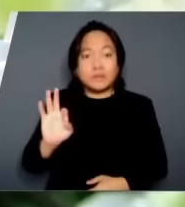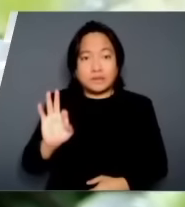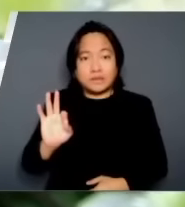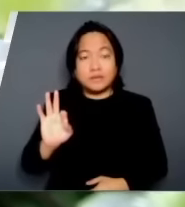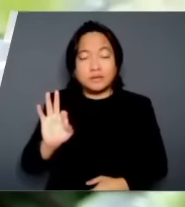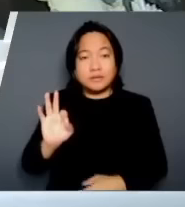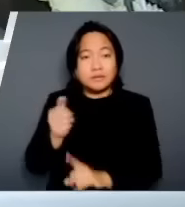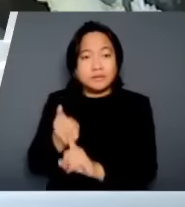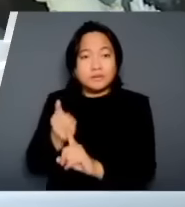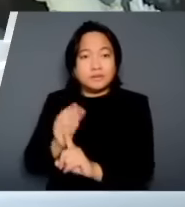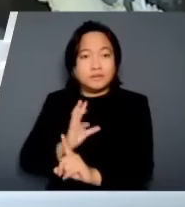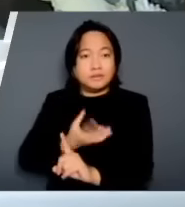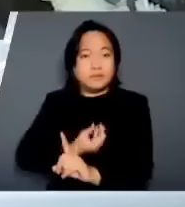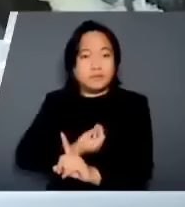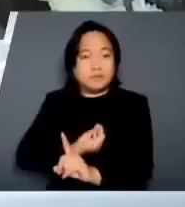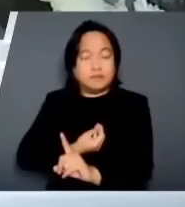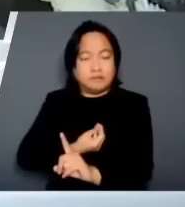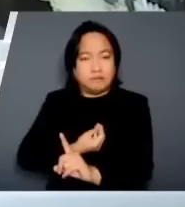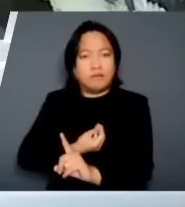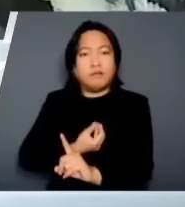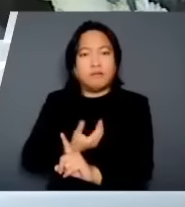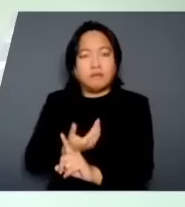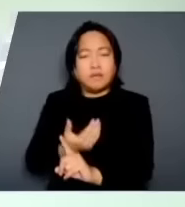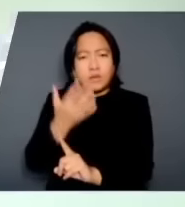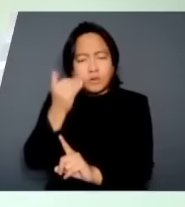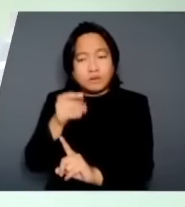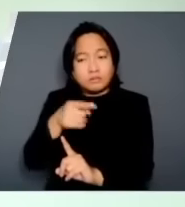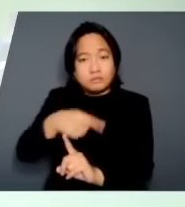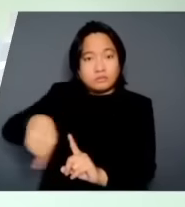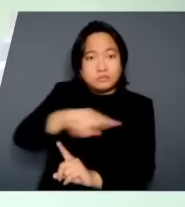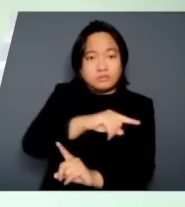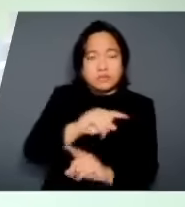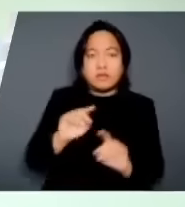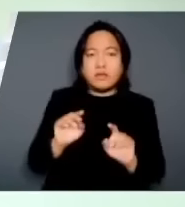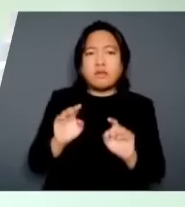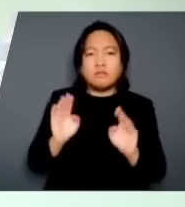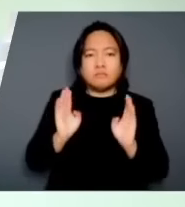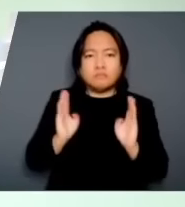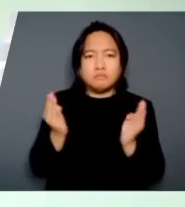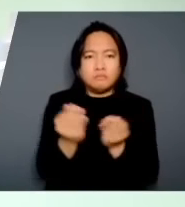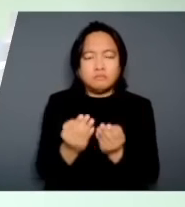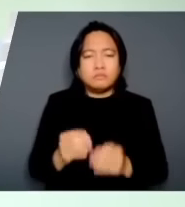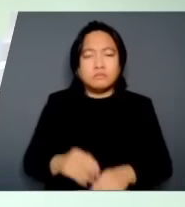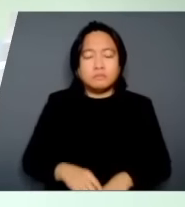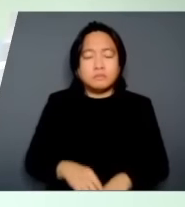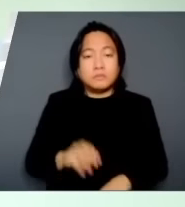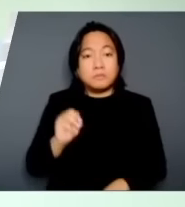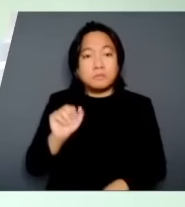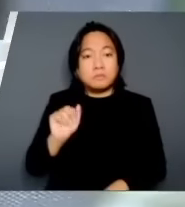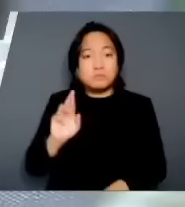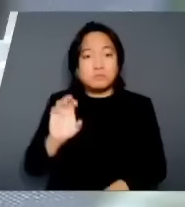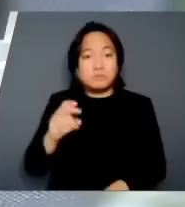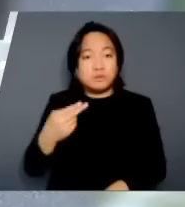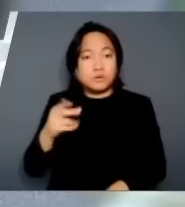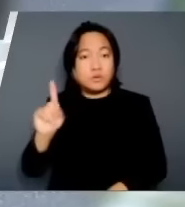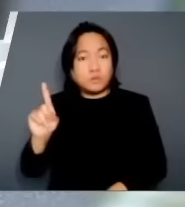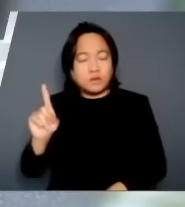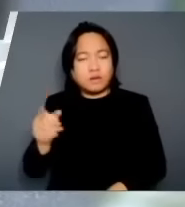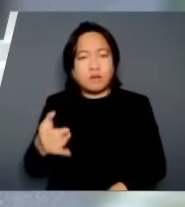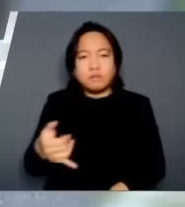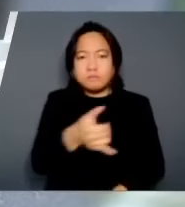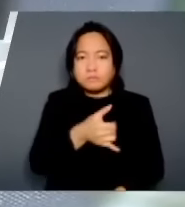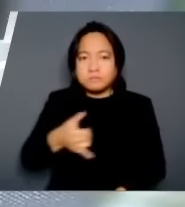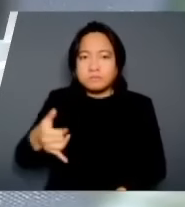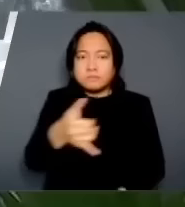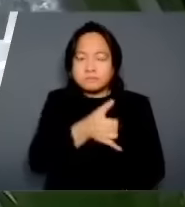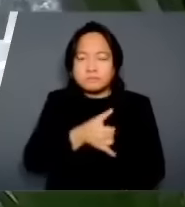ang mismong mga kabarkada. March 1, magdamagang nag-inuman ang limang magkakabarkada sa Barangay Pineda, Pasig City. Ayon